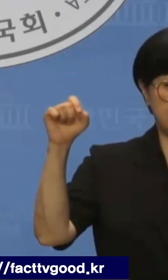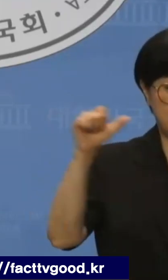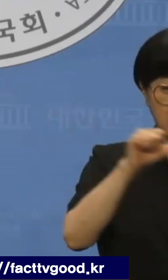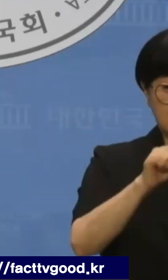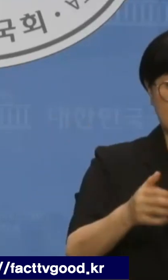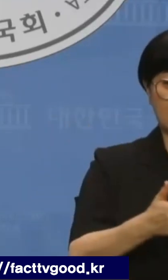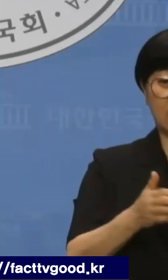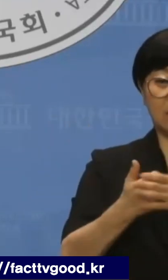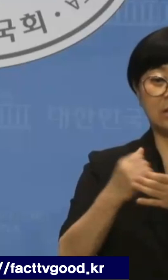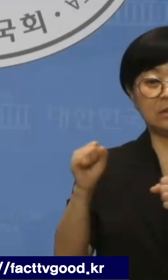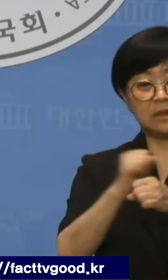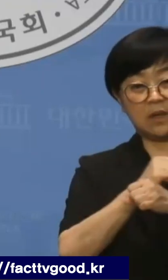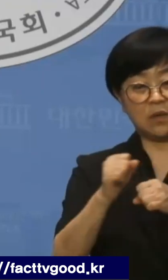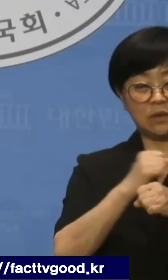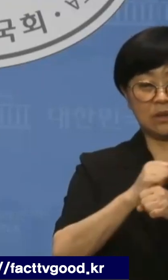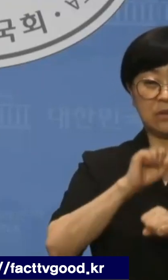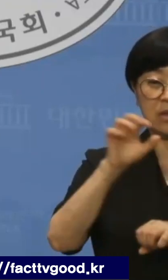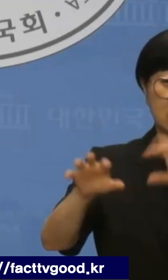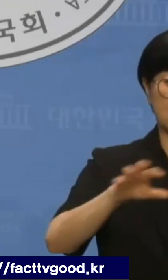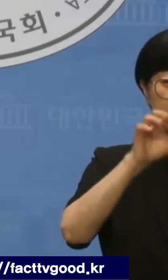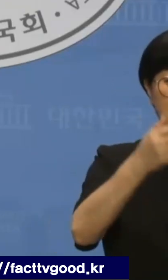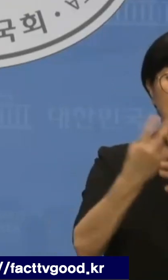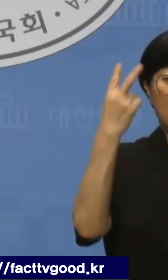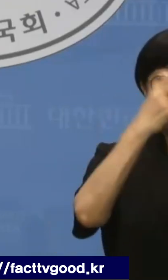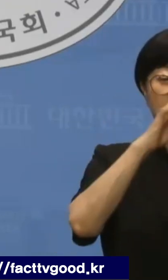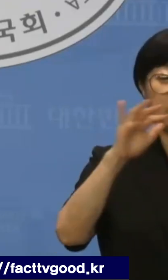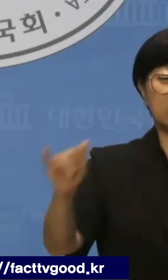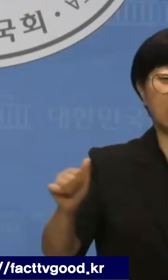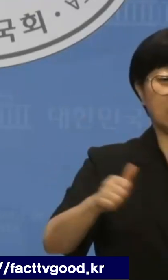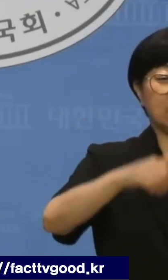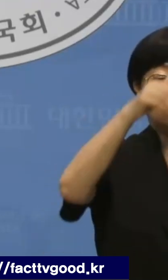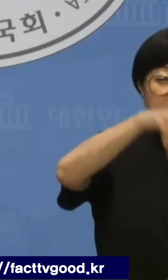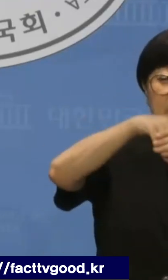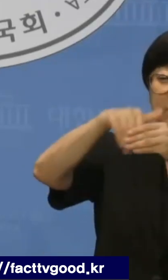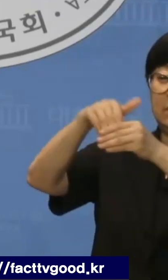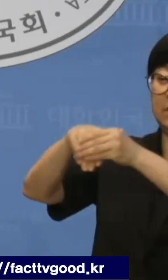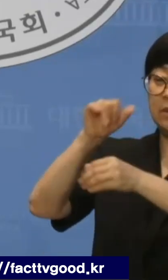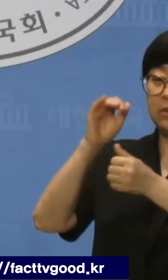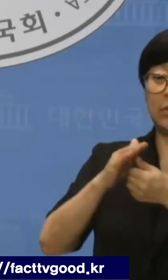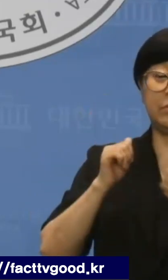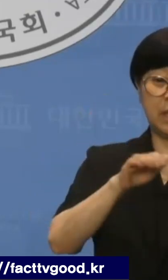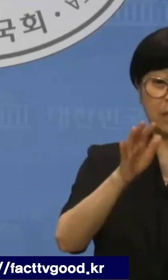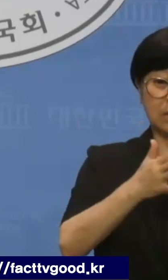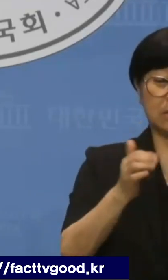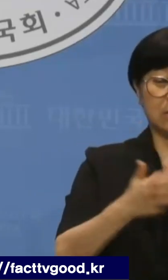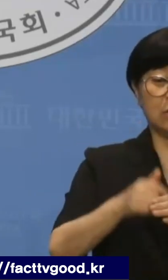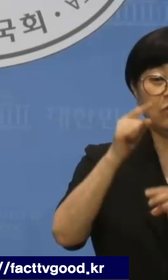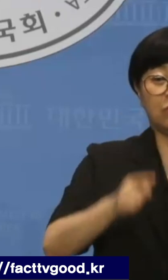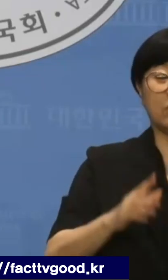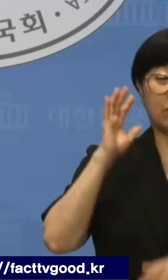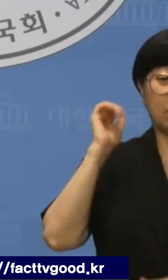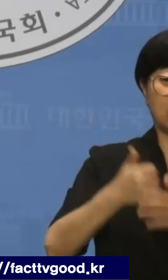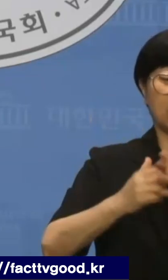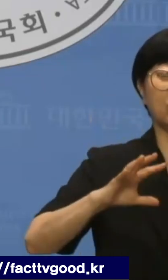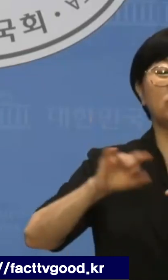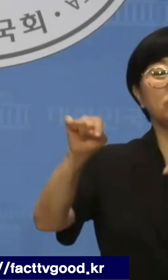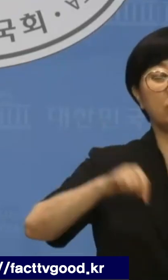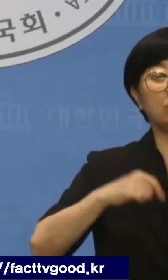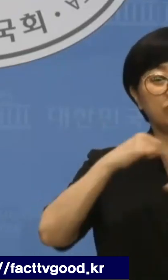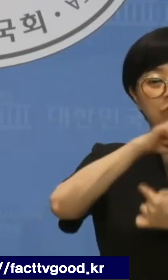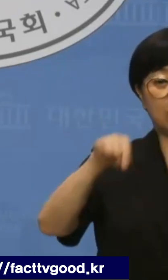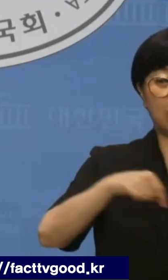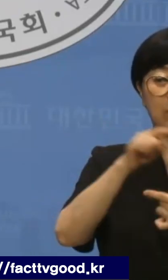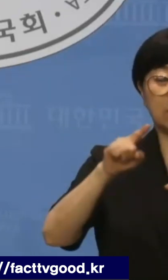속전속결로 짜고 치려 사방팔방에 검사들을 심어놓았습니까? 윤석열 대통령의 국정운영